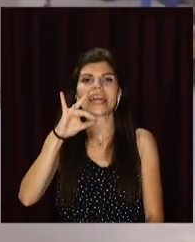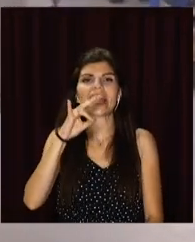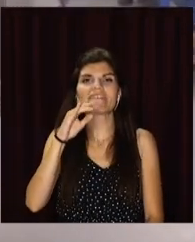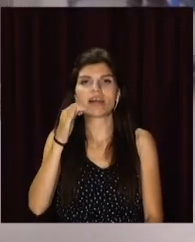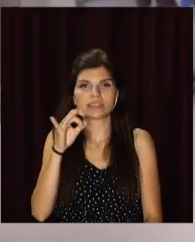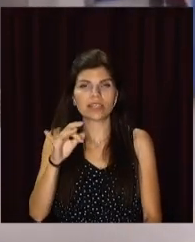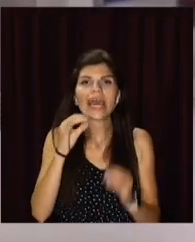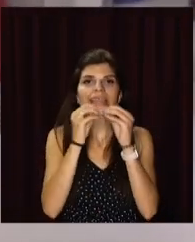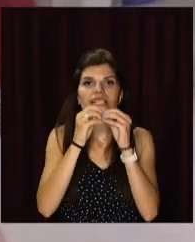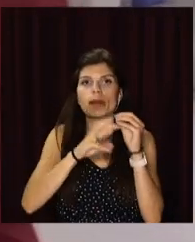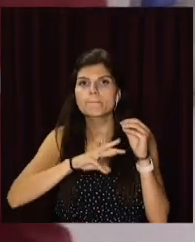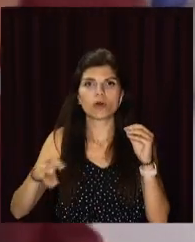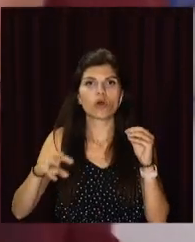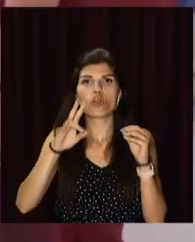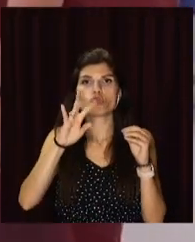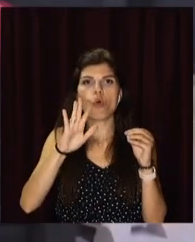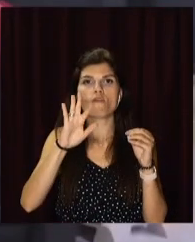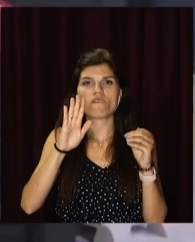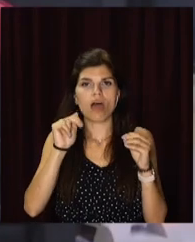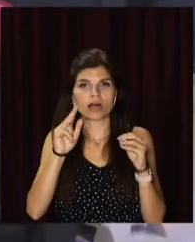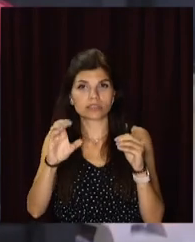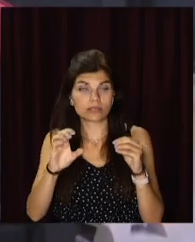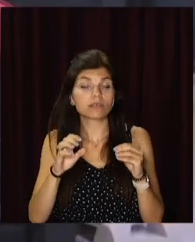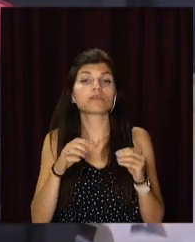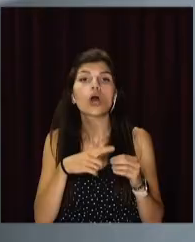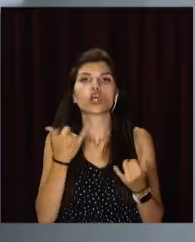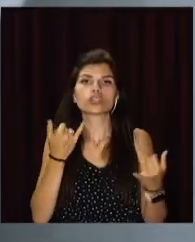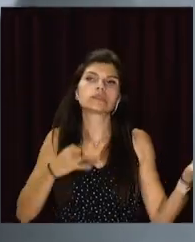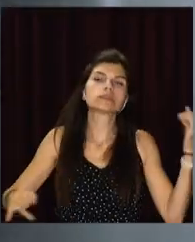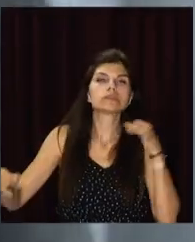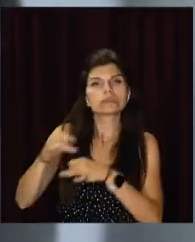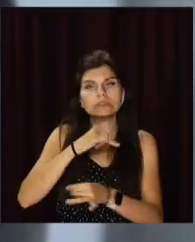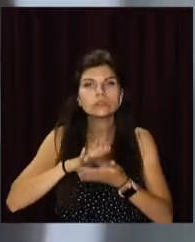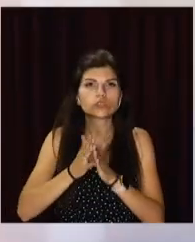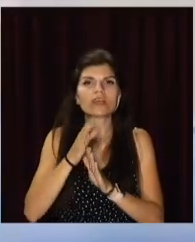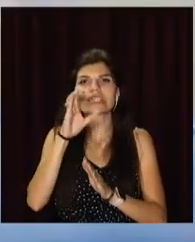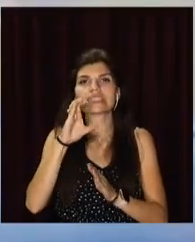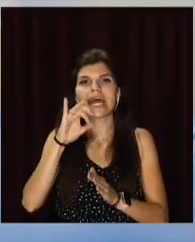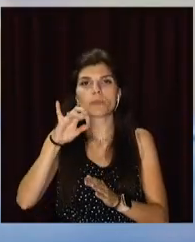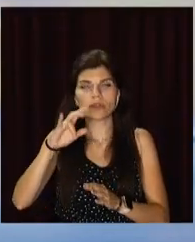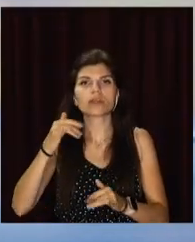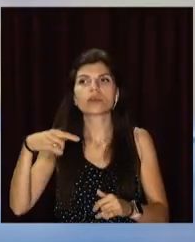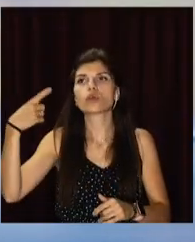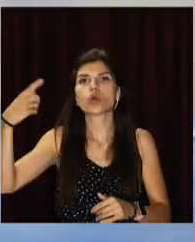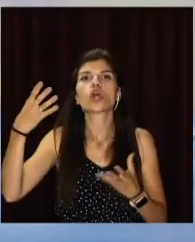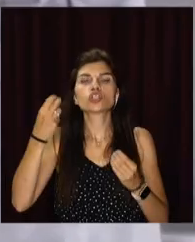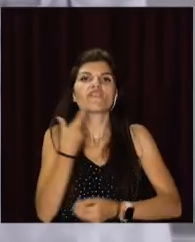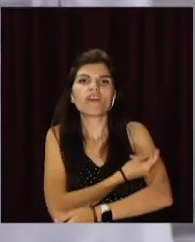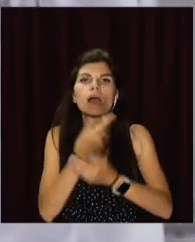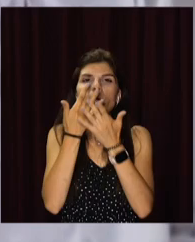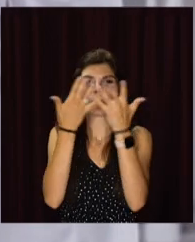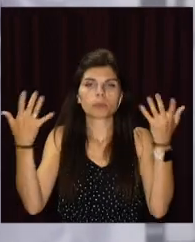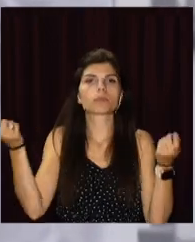та 10 мільйонів доз препарату «Новавакс». Наразі тривають перемовини про постачання в серпні і інших препаратів для вакцинації.